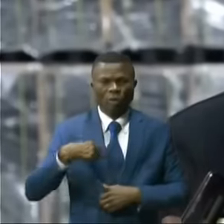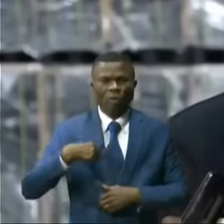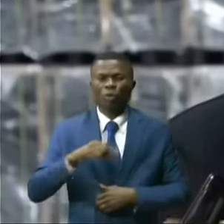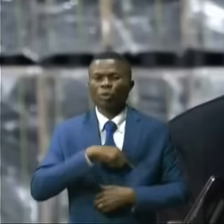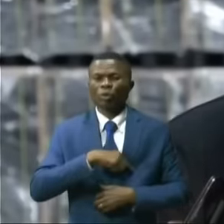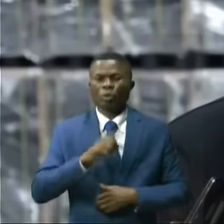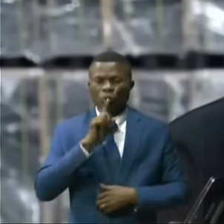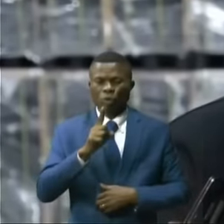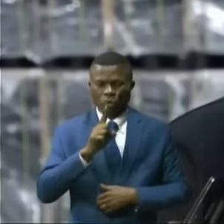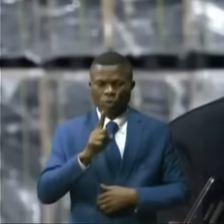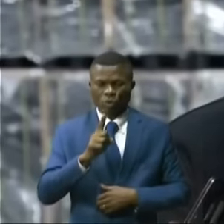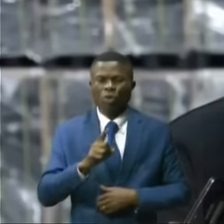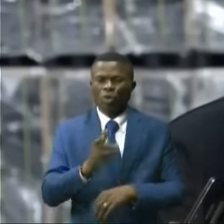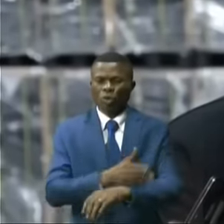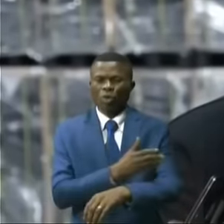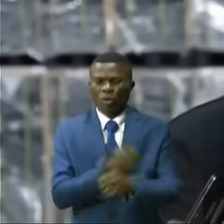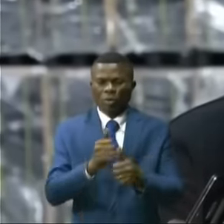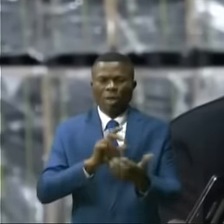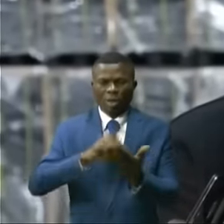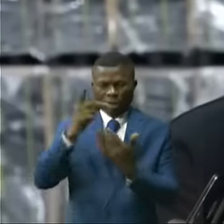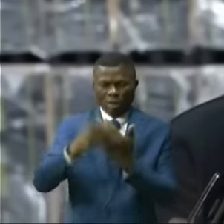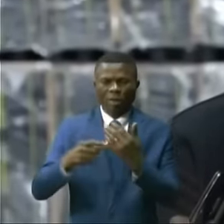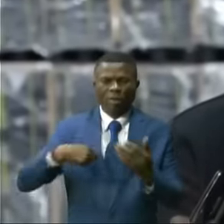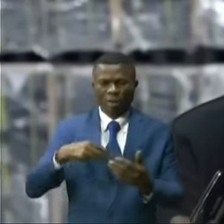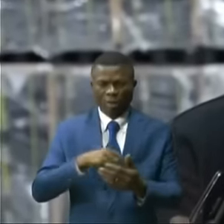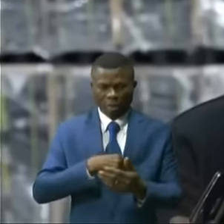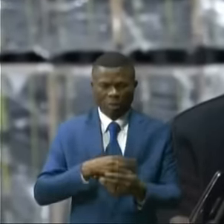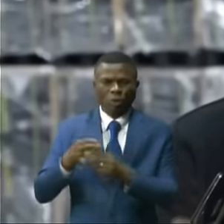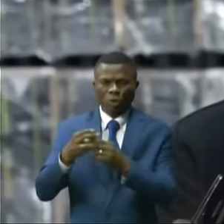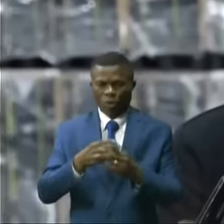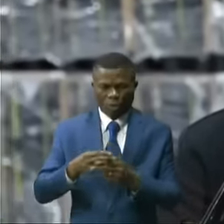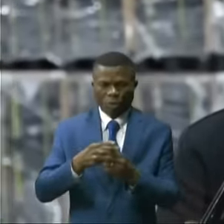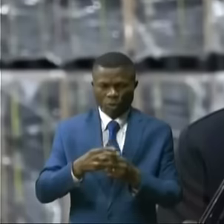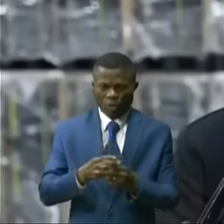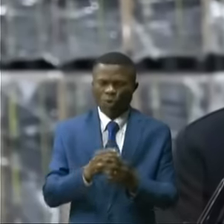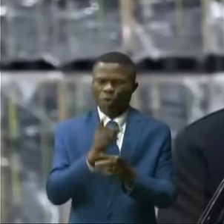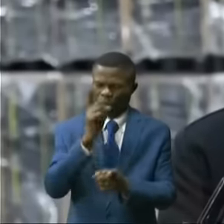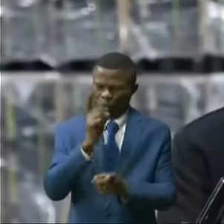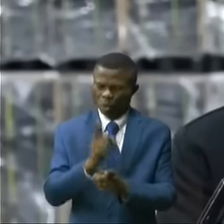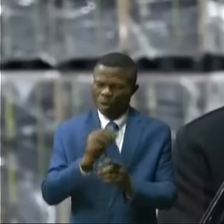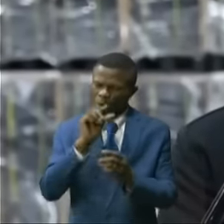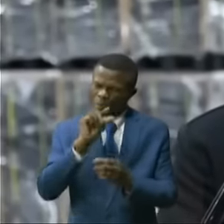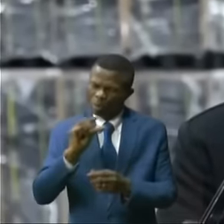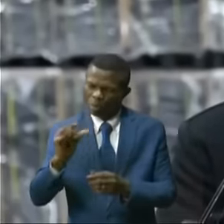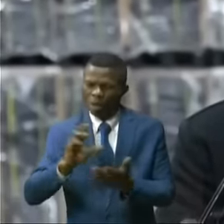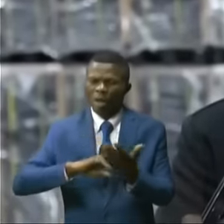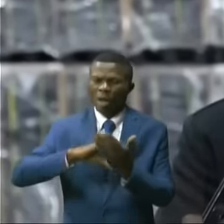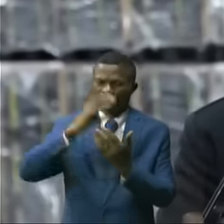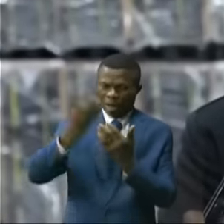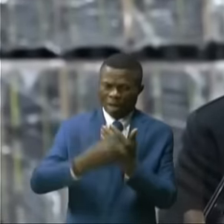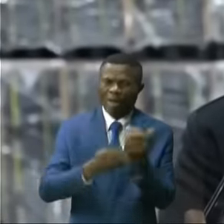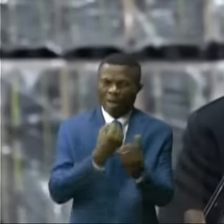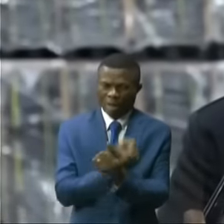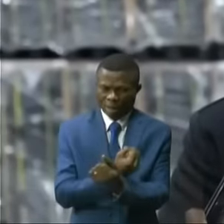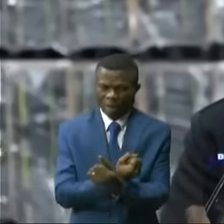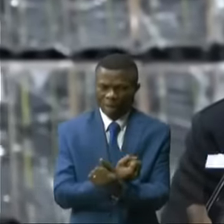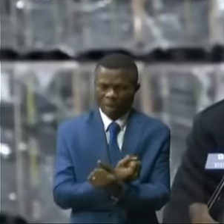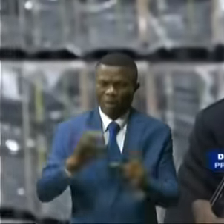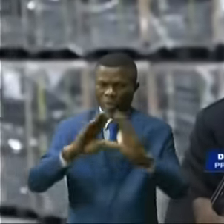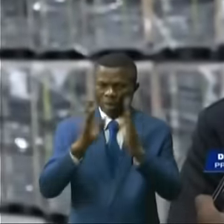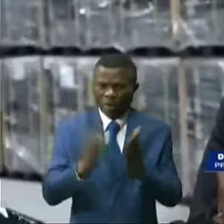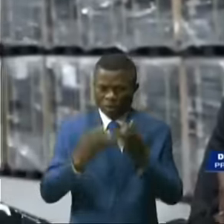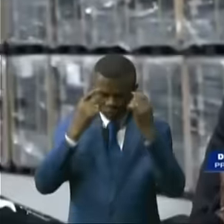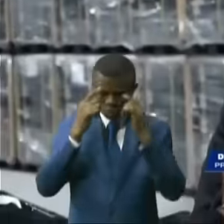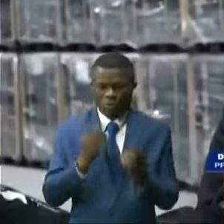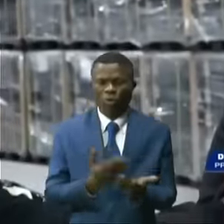vraiment dans le bon parce que notre programme est suivi scrupuleusement notre calendrier est respecté avec toute la rigueur